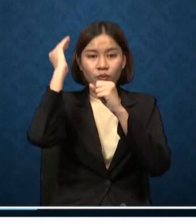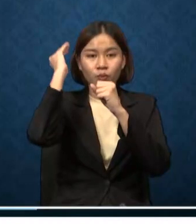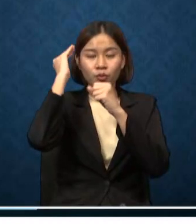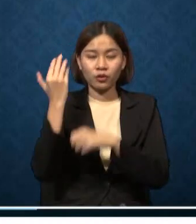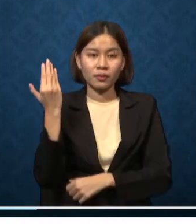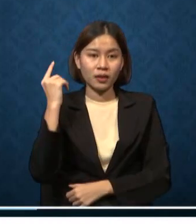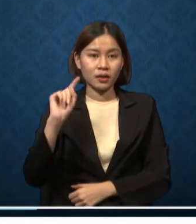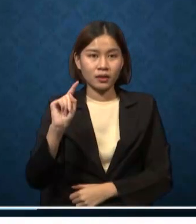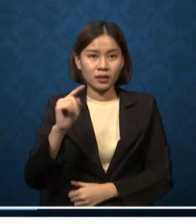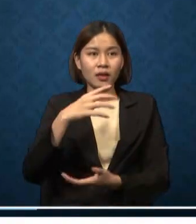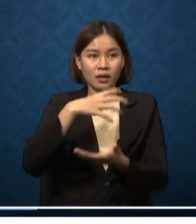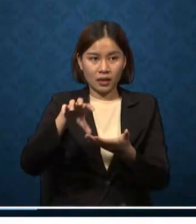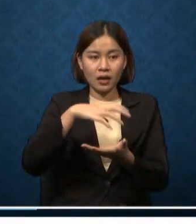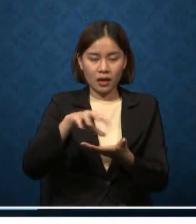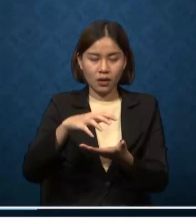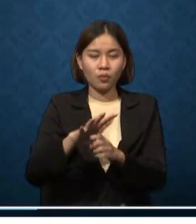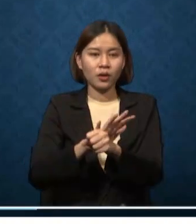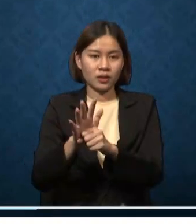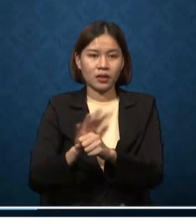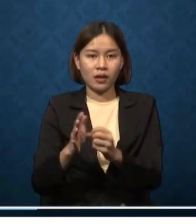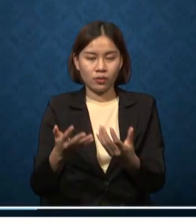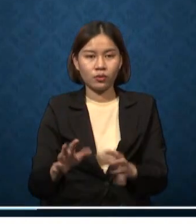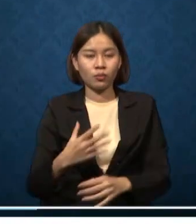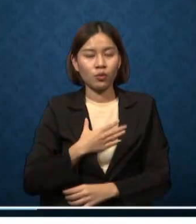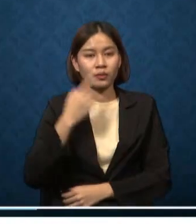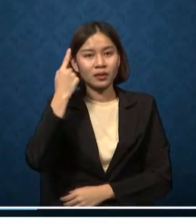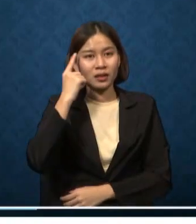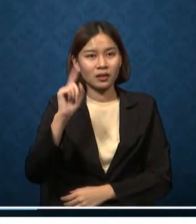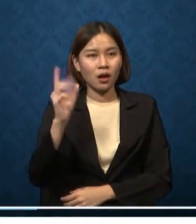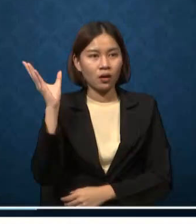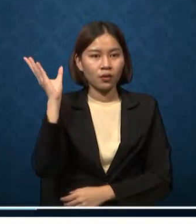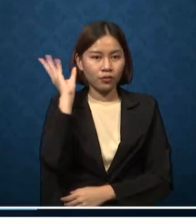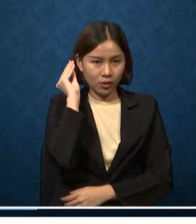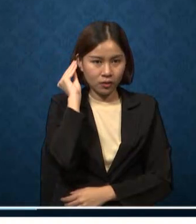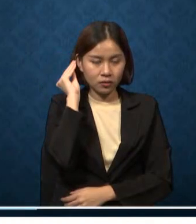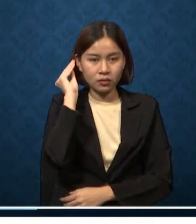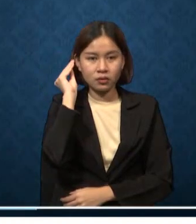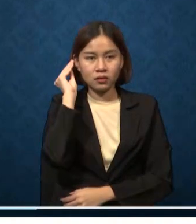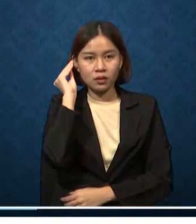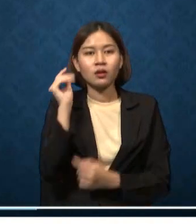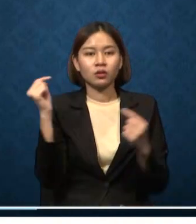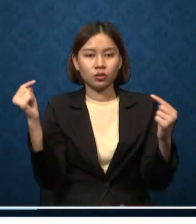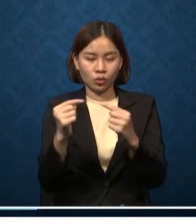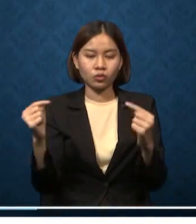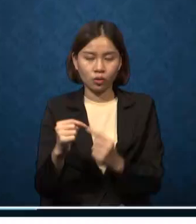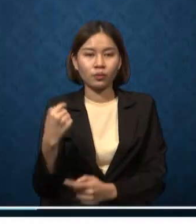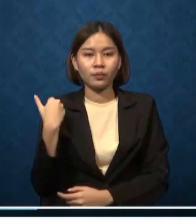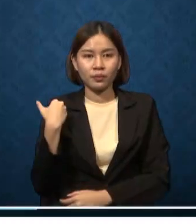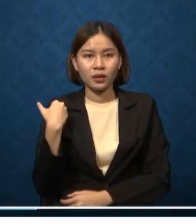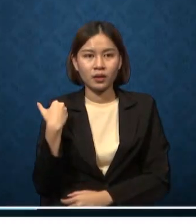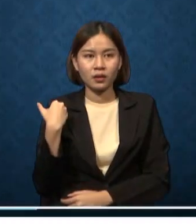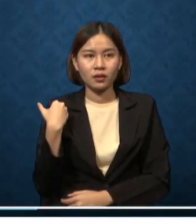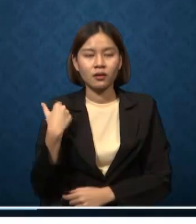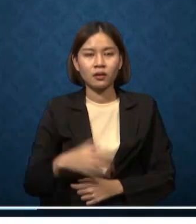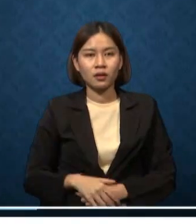มีกล่าวถึงเรื่องเหล่านี้ไปพอสมควรผมคิดว่าฝั่งท่านแล้วอ่านของท่านแล้วก็สอดคล้องกันนะครับอาจจะจุดเน้น